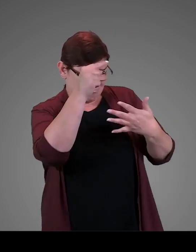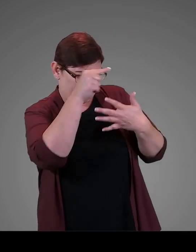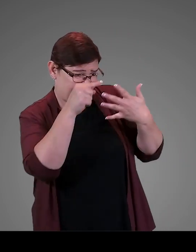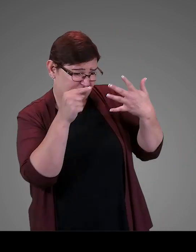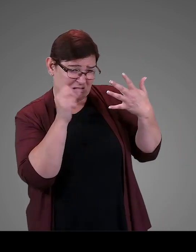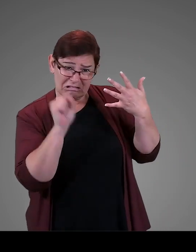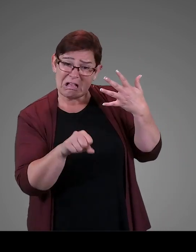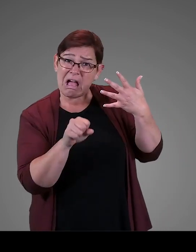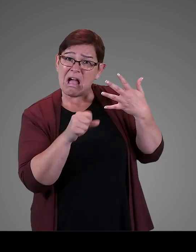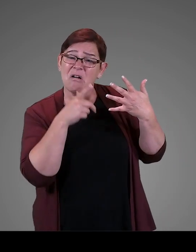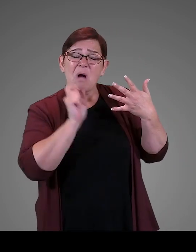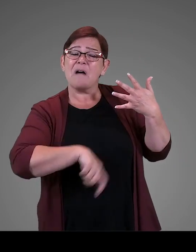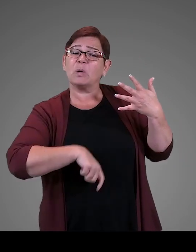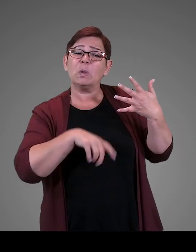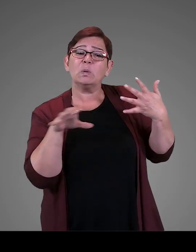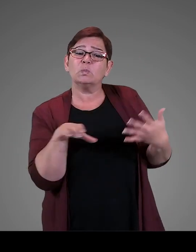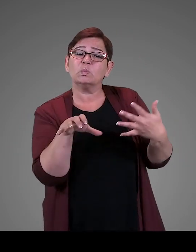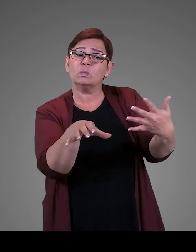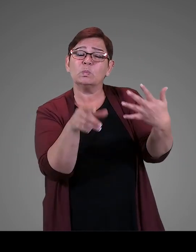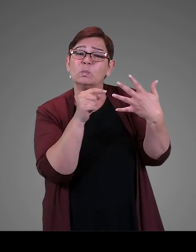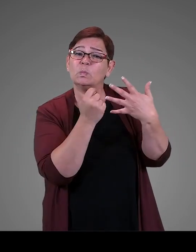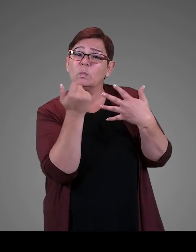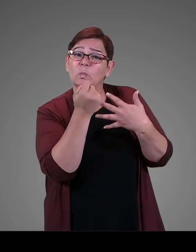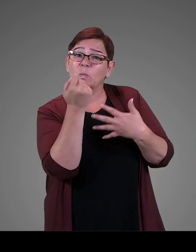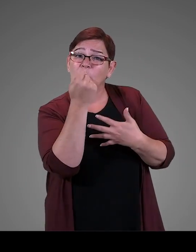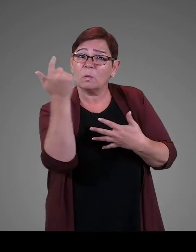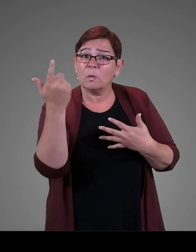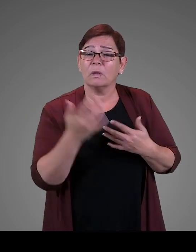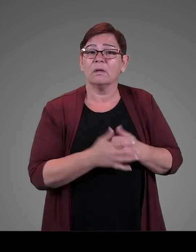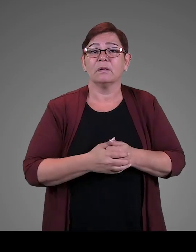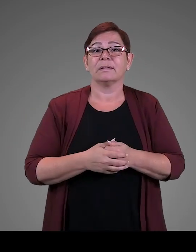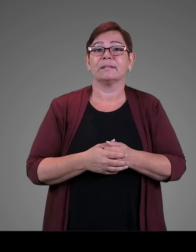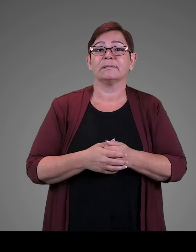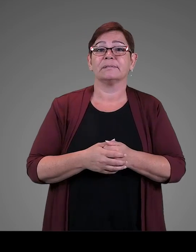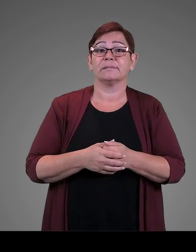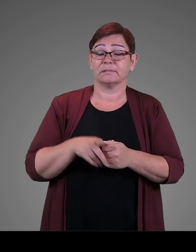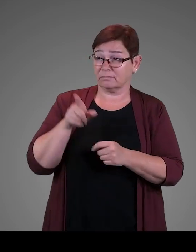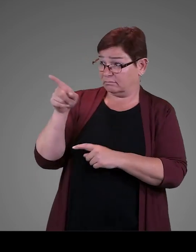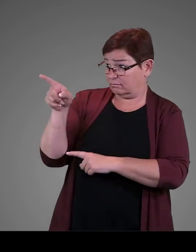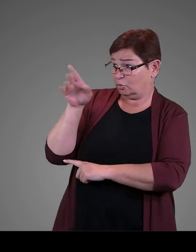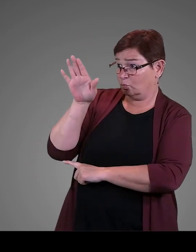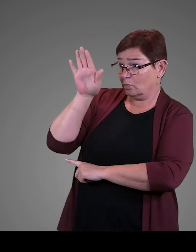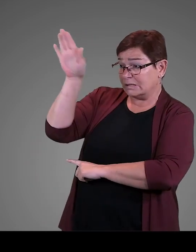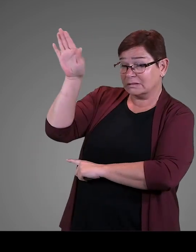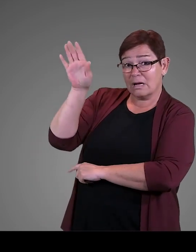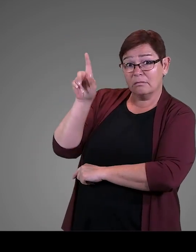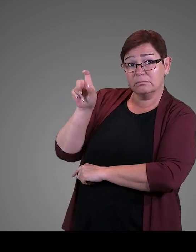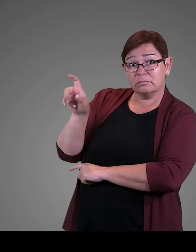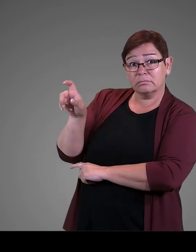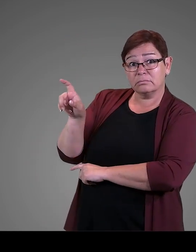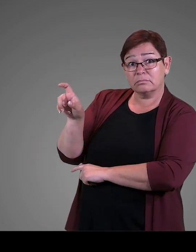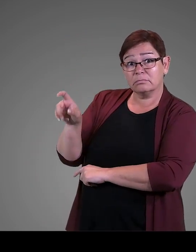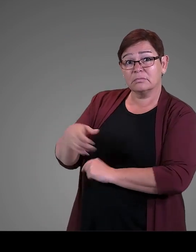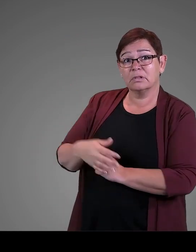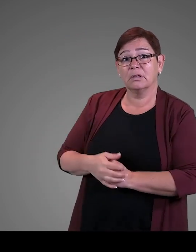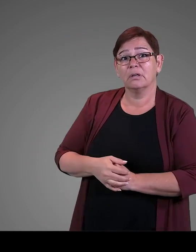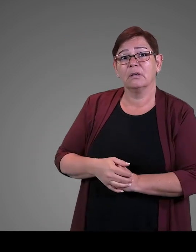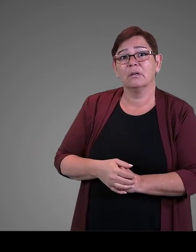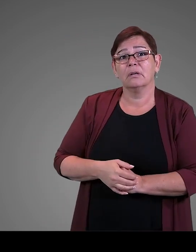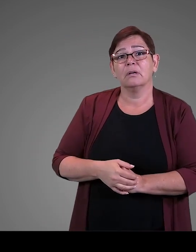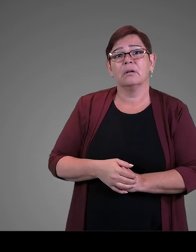Encore là, je parle en tant que personne qui co-dirige un nouveau centre